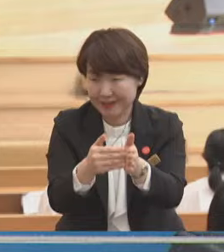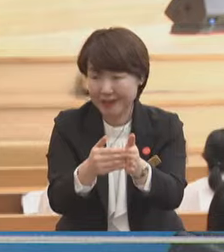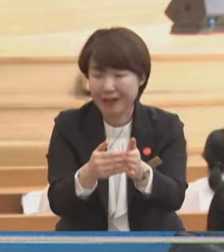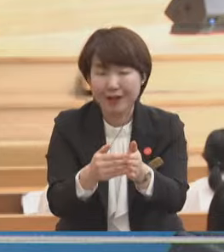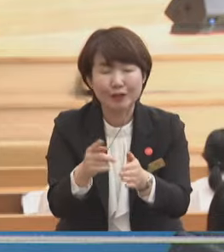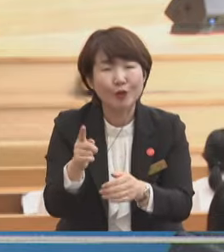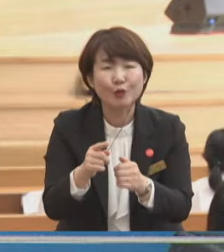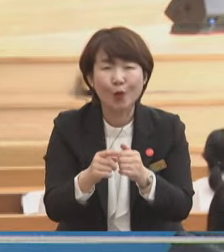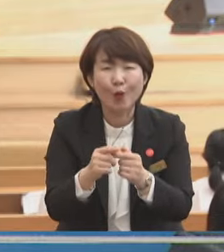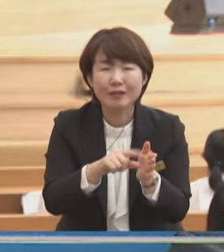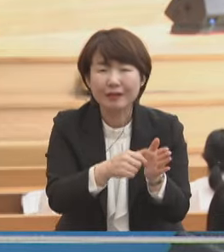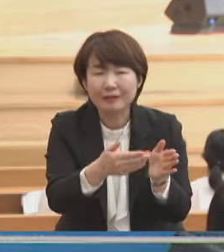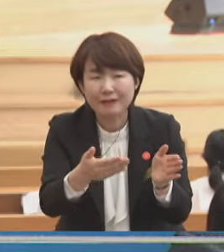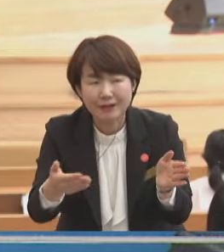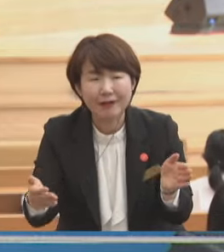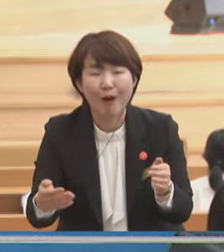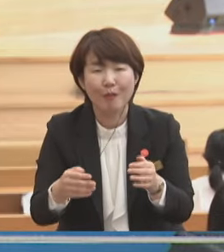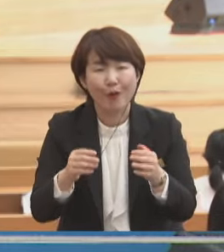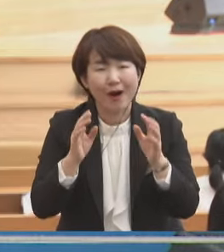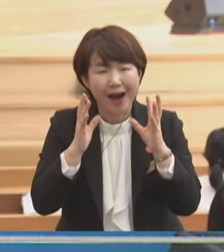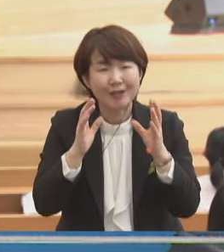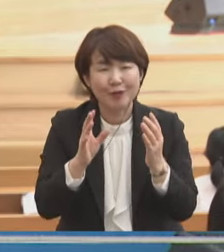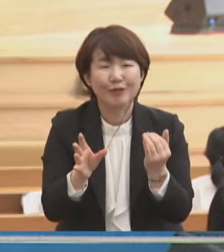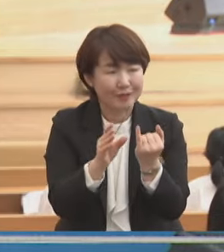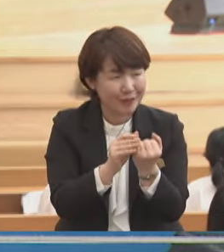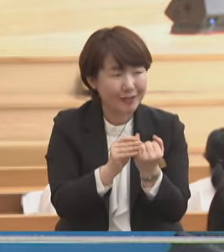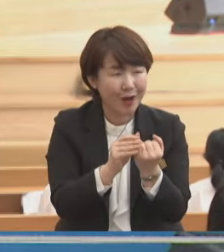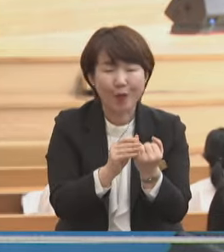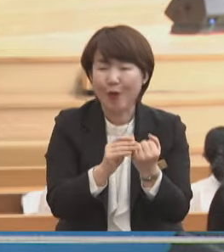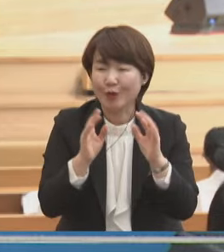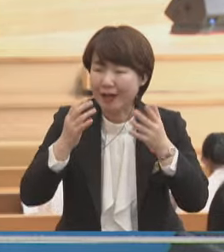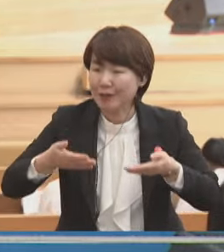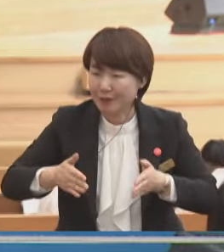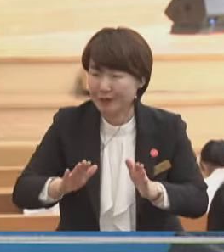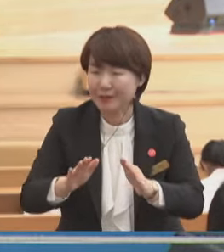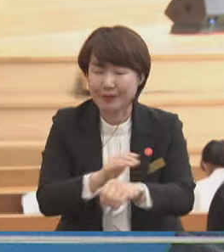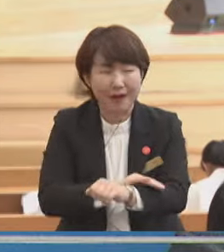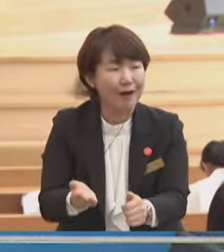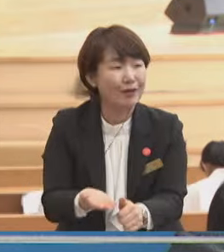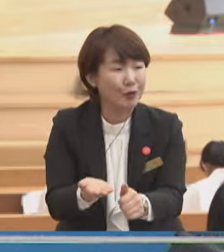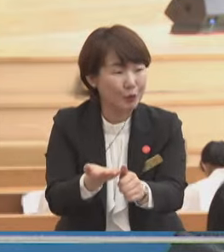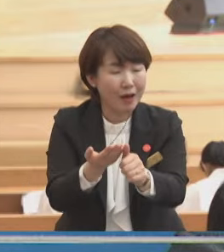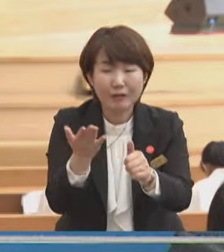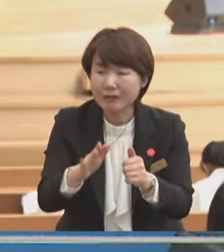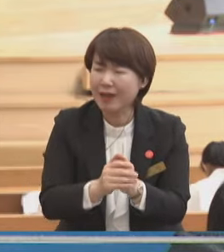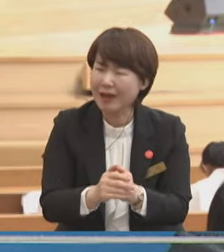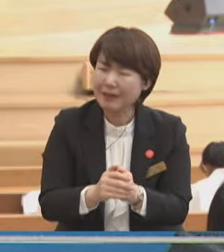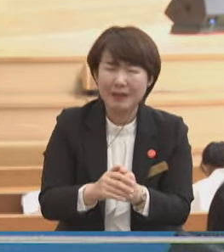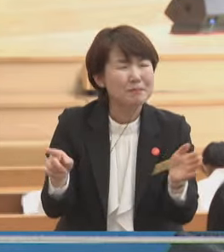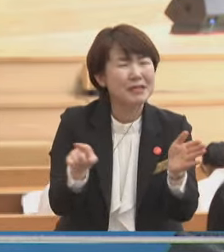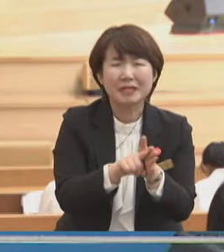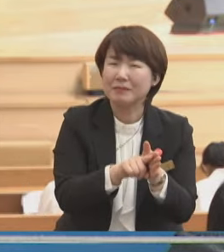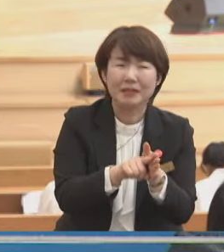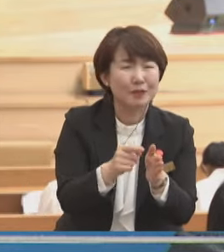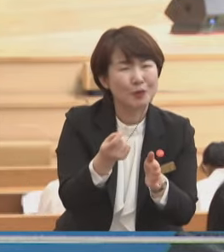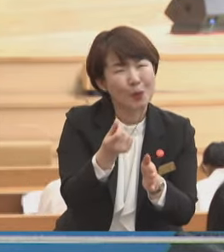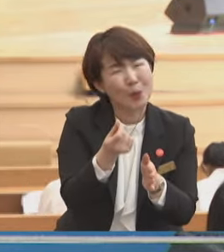때가 되니까 애도 같게 되어졌고 유가도 잘합니다 그런데 믿음은 좀